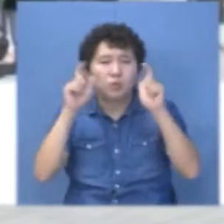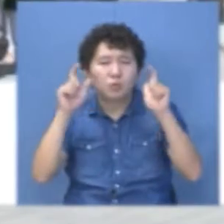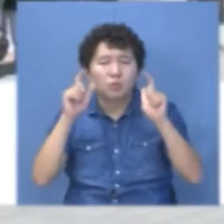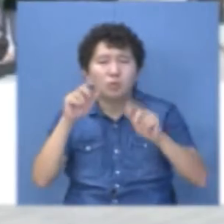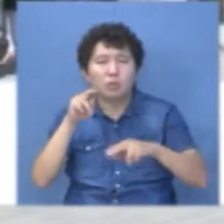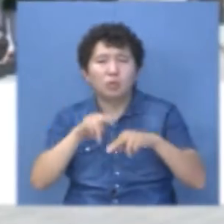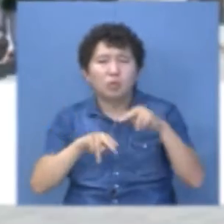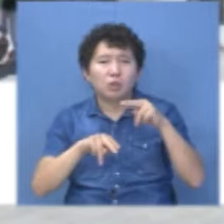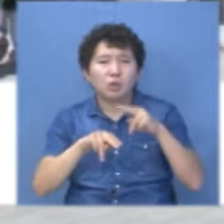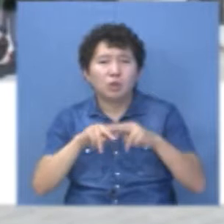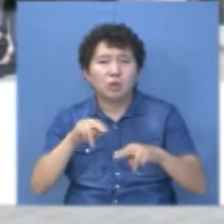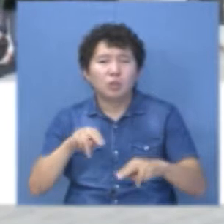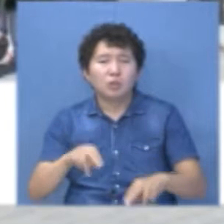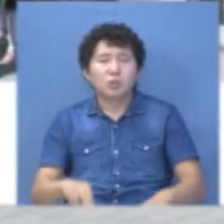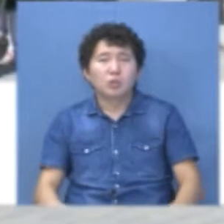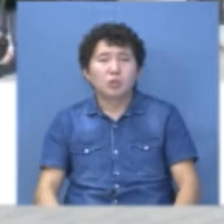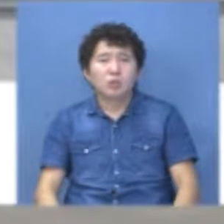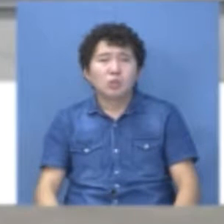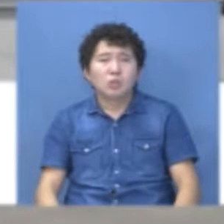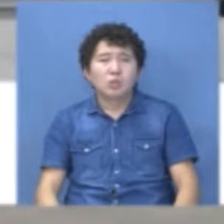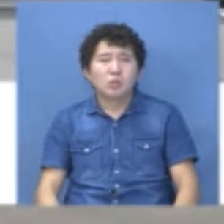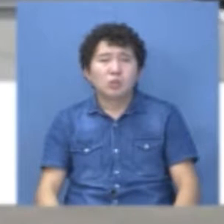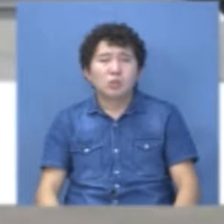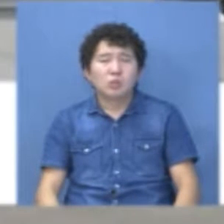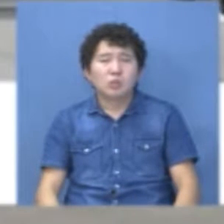салуға демеушілік еткен Айдын Рахымбаев.